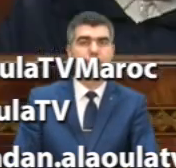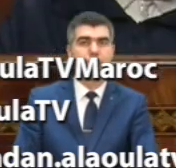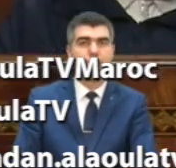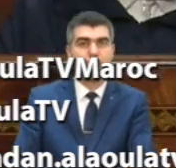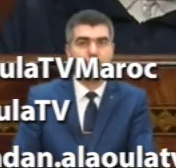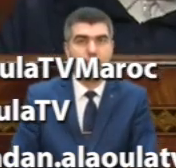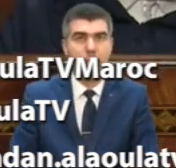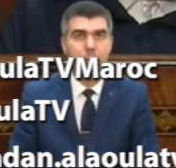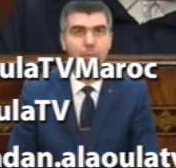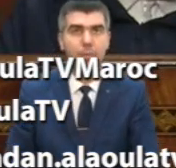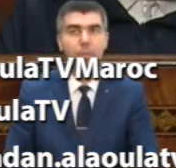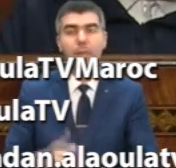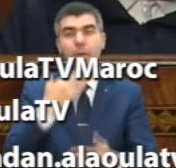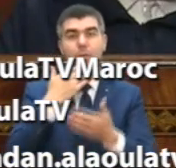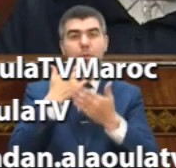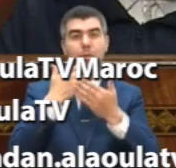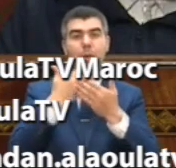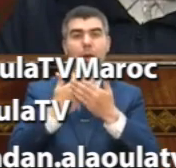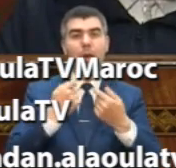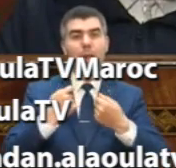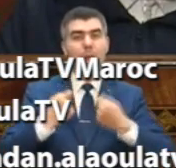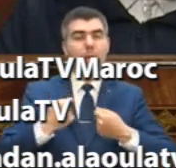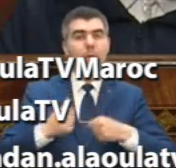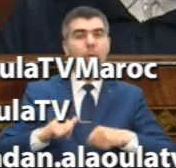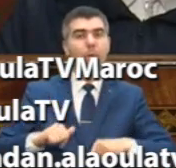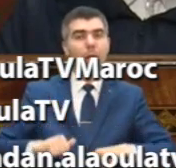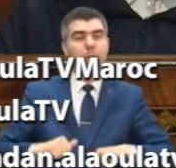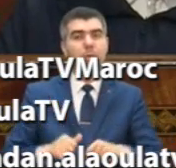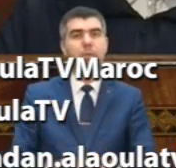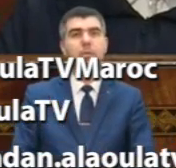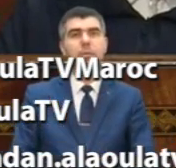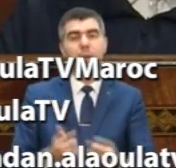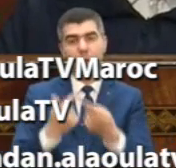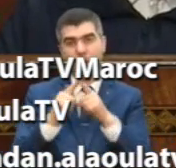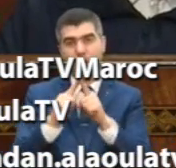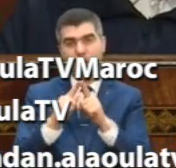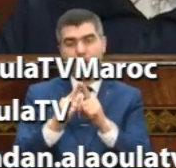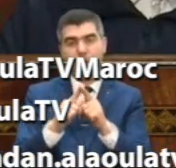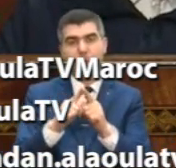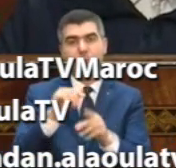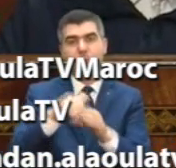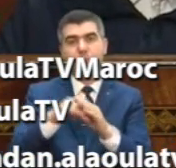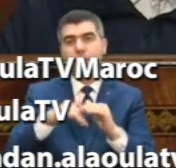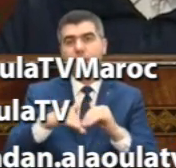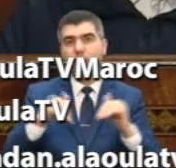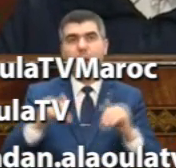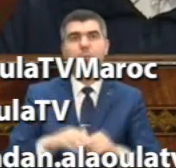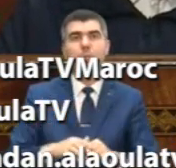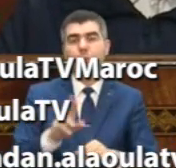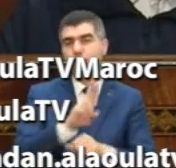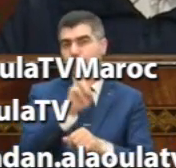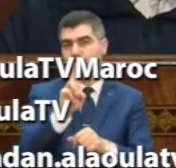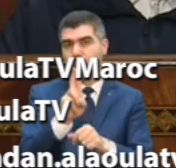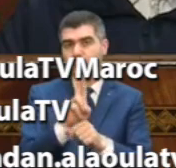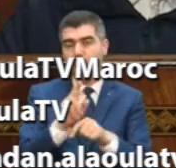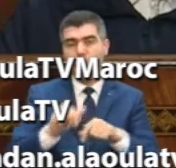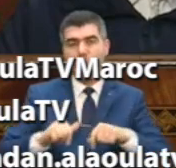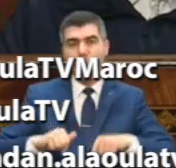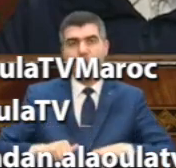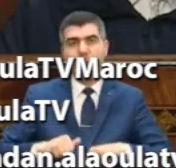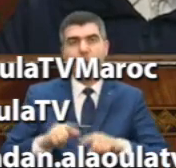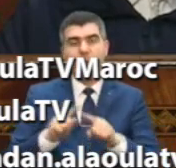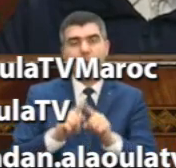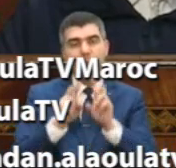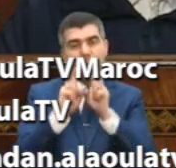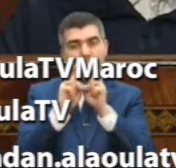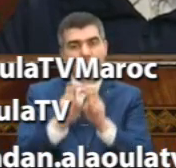شكرا السيده الرئيسه، السيدتان الوزيرتان، السيده الوزراء، السيدات والساده النواب المحترمين. نسائلكم السيد الوزير عن تقليص العجز